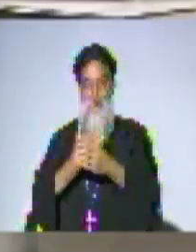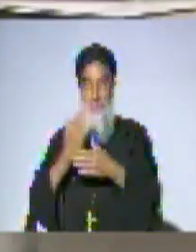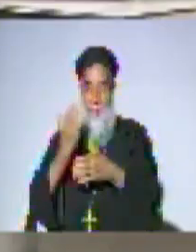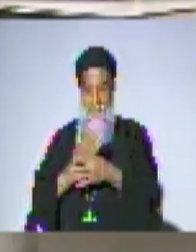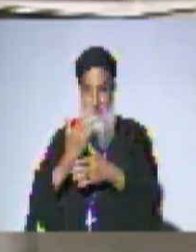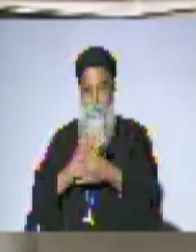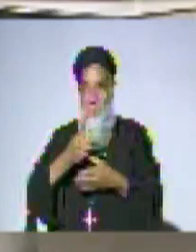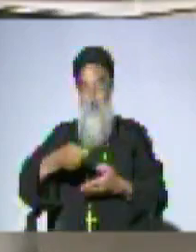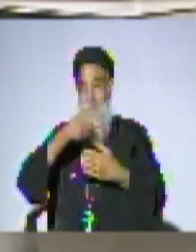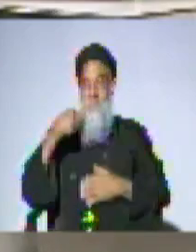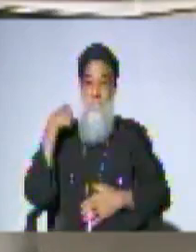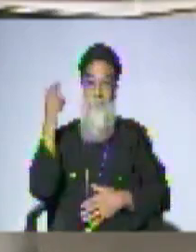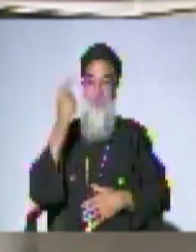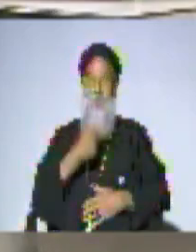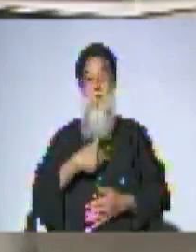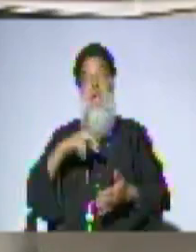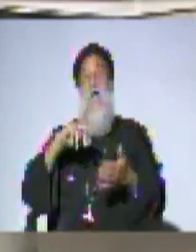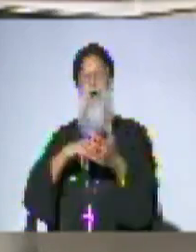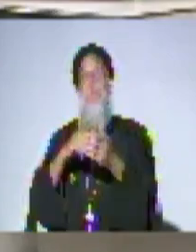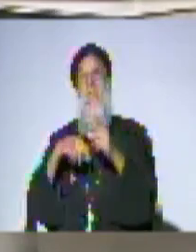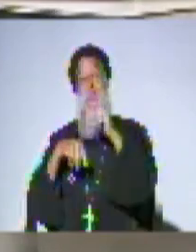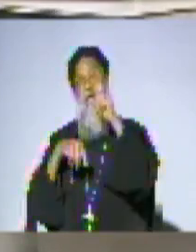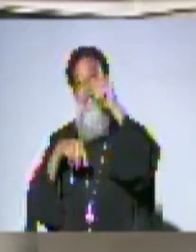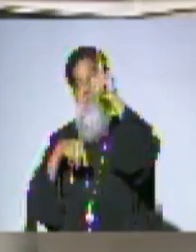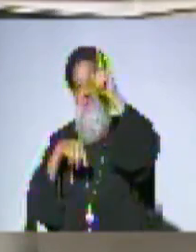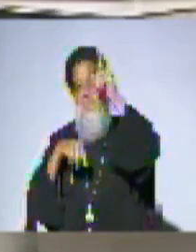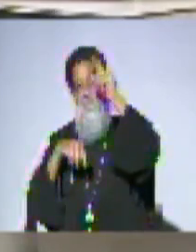لأن القداس هو عمل إلهي،